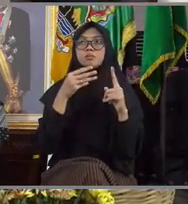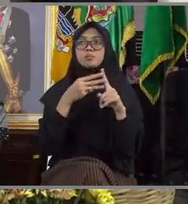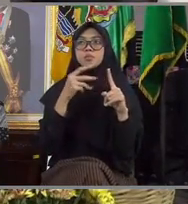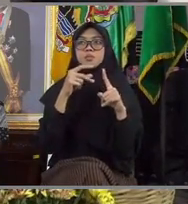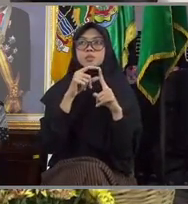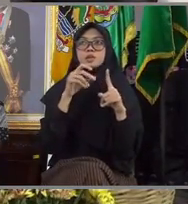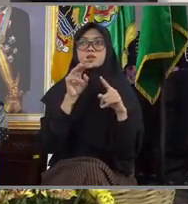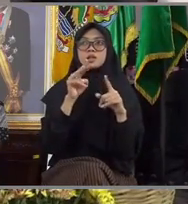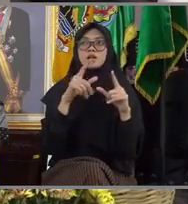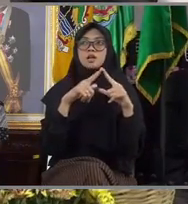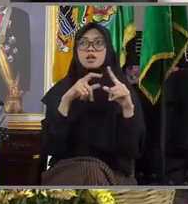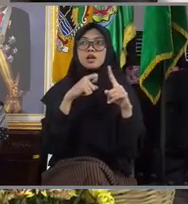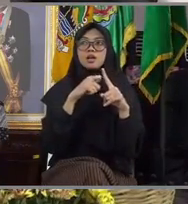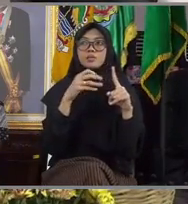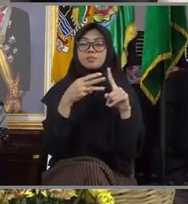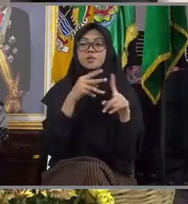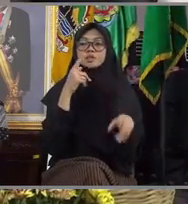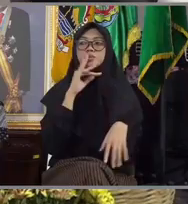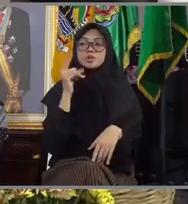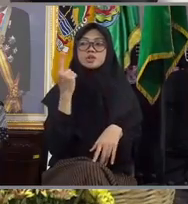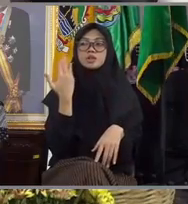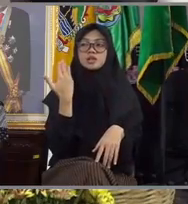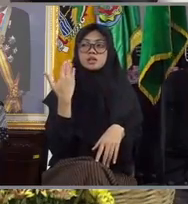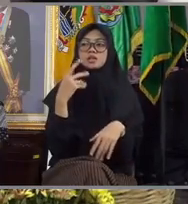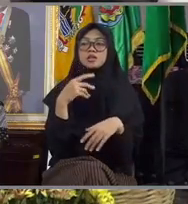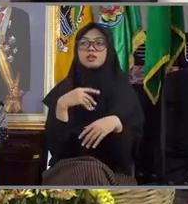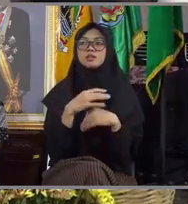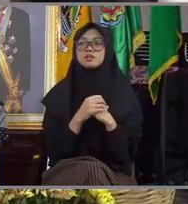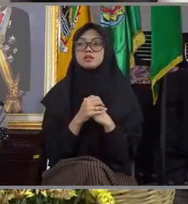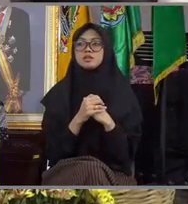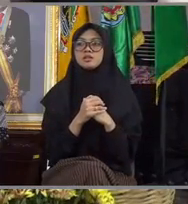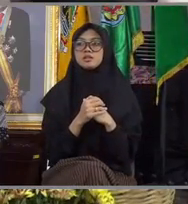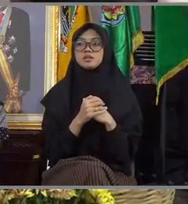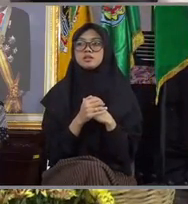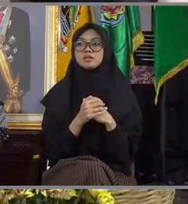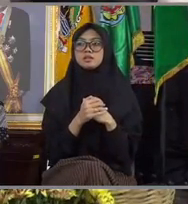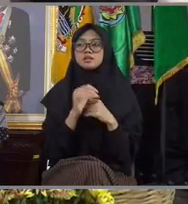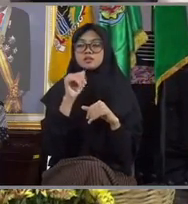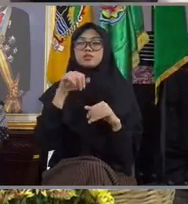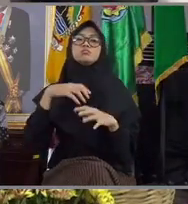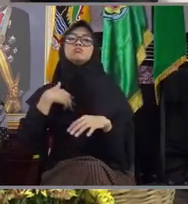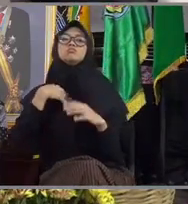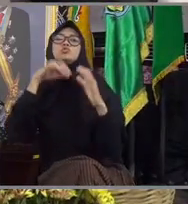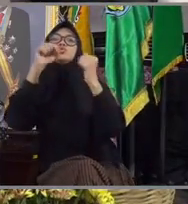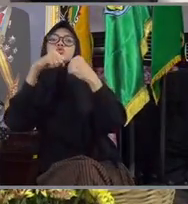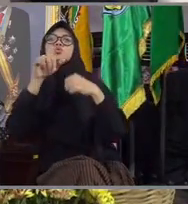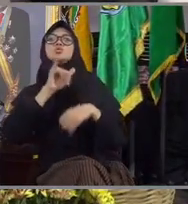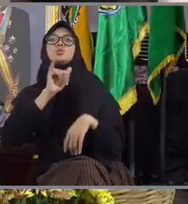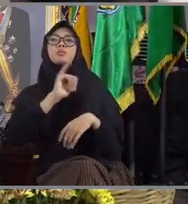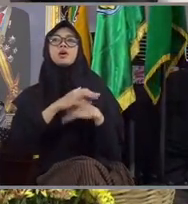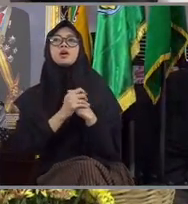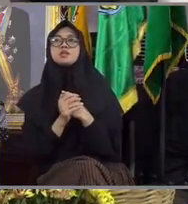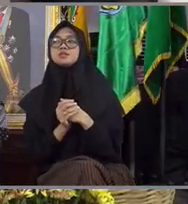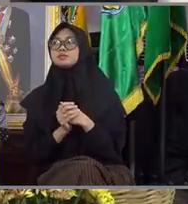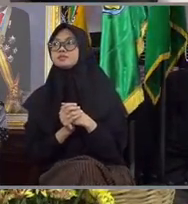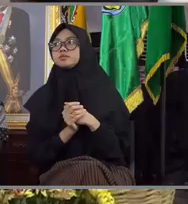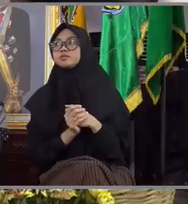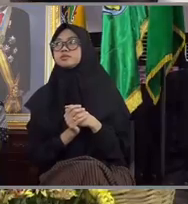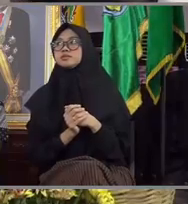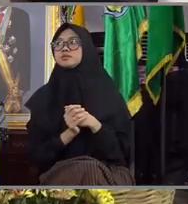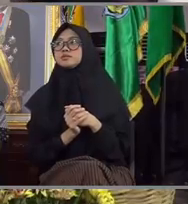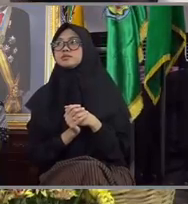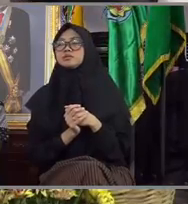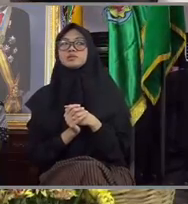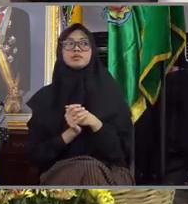kadarnya dilatih materinya di perbatasan ya 7 Oke makasih salamualaikum warahmatullahi